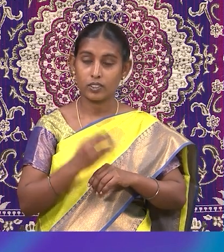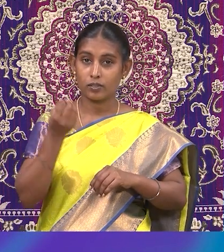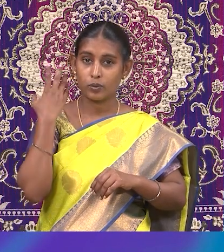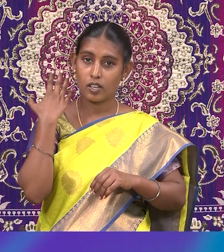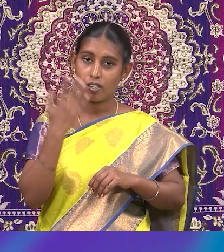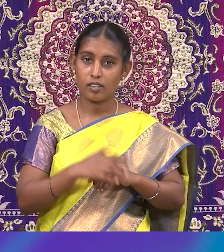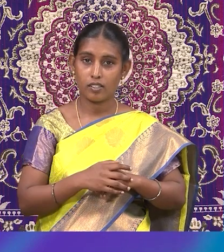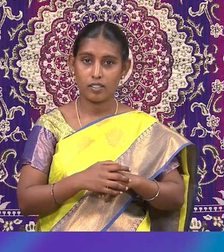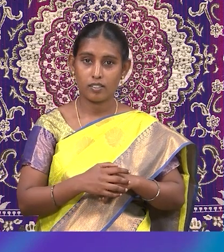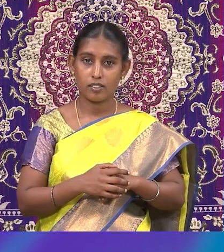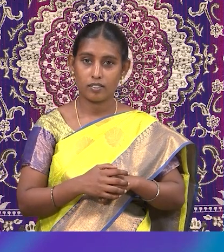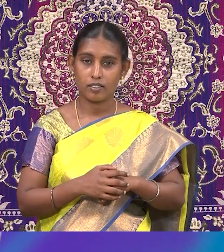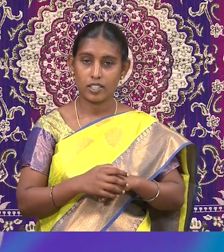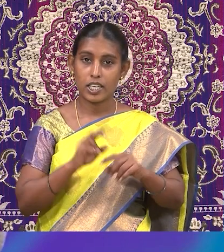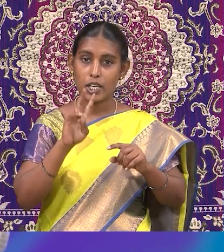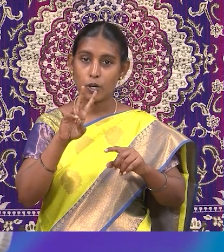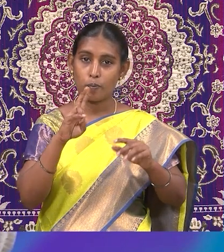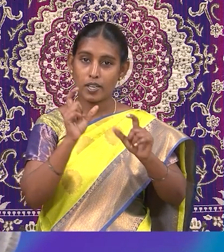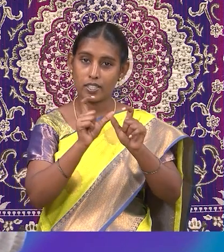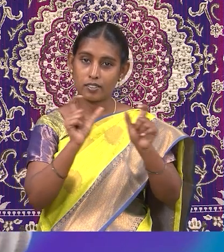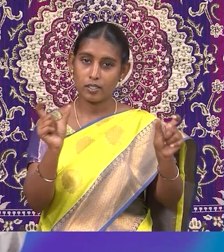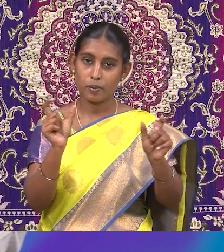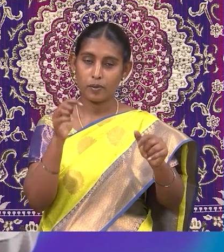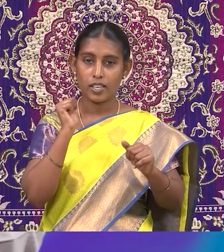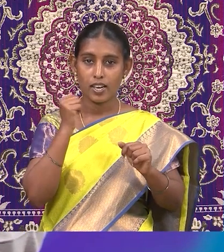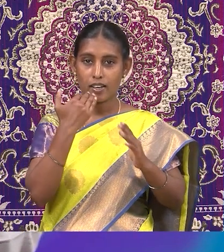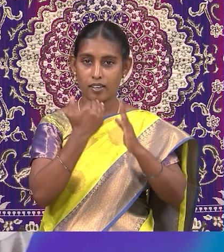சென்ற வகுப்பிலே இருபடிச் சமன்பாடு என்றால்